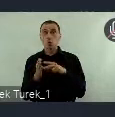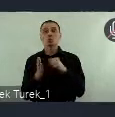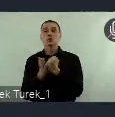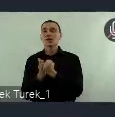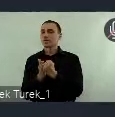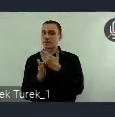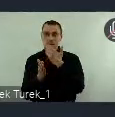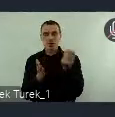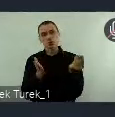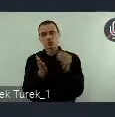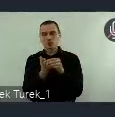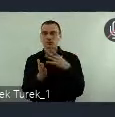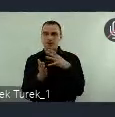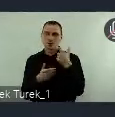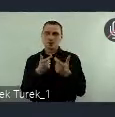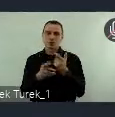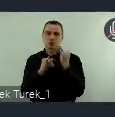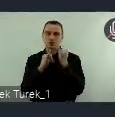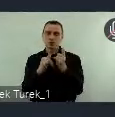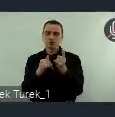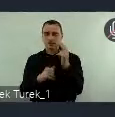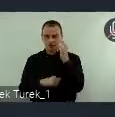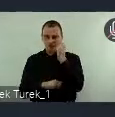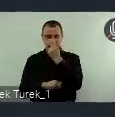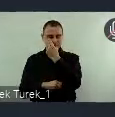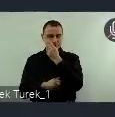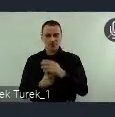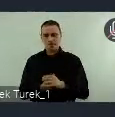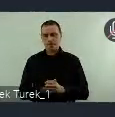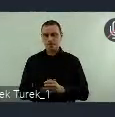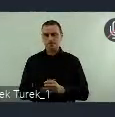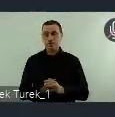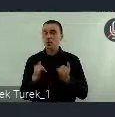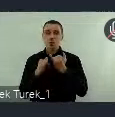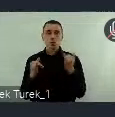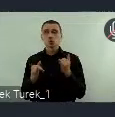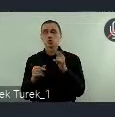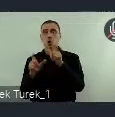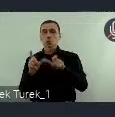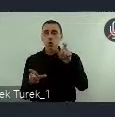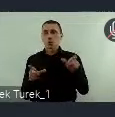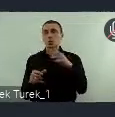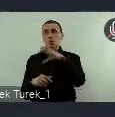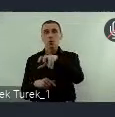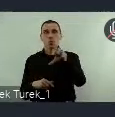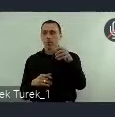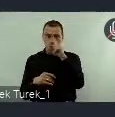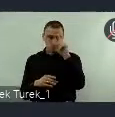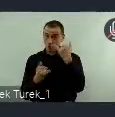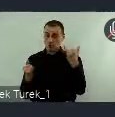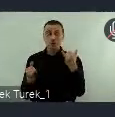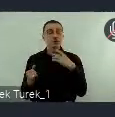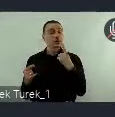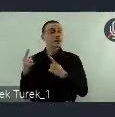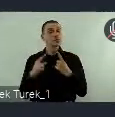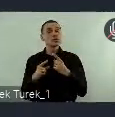fajne element dostępności wydarzeń względem różnorodności odbiorców No wiadomo to jest to o czym mówię musimy się zastanowić do kogo